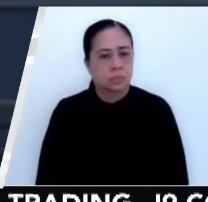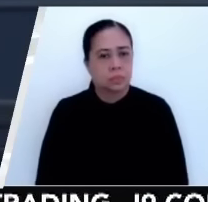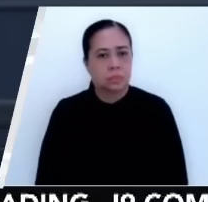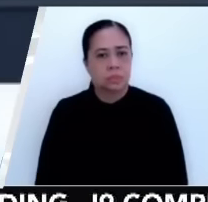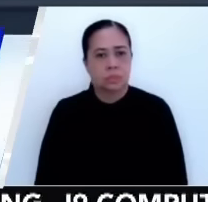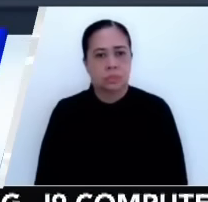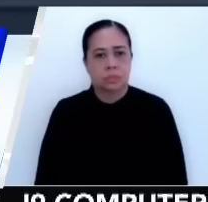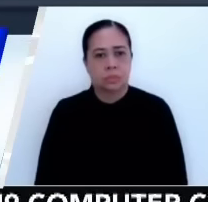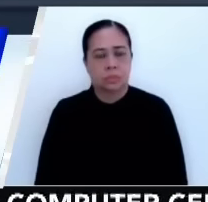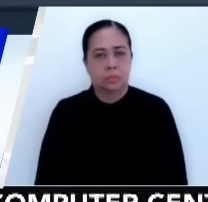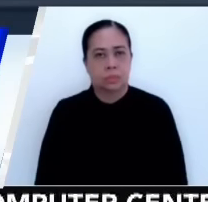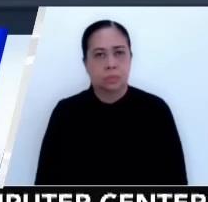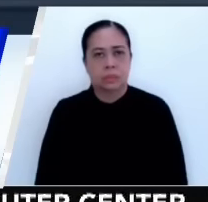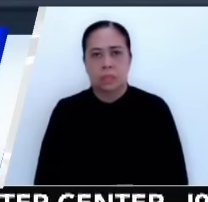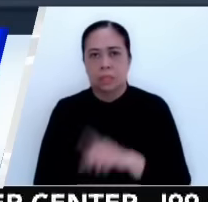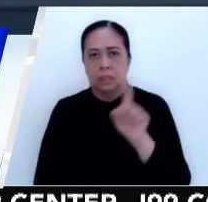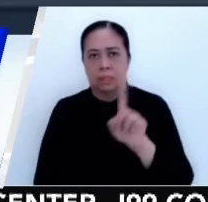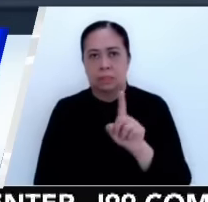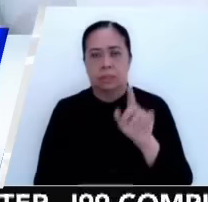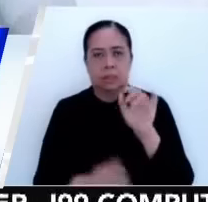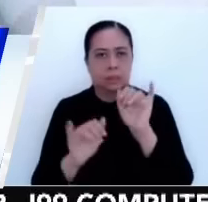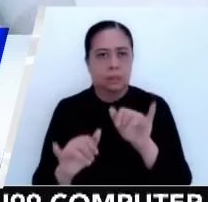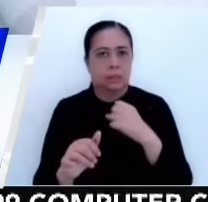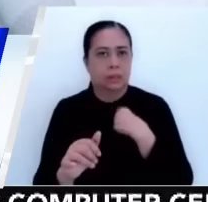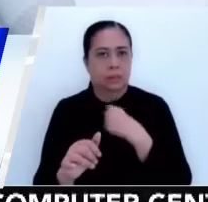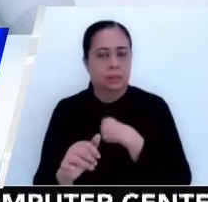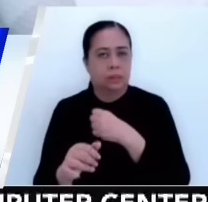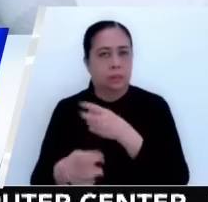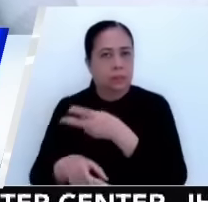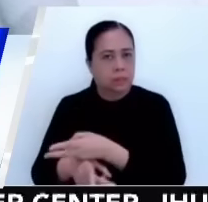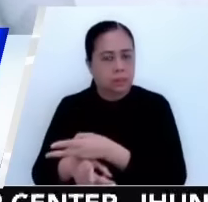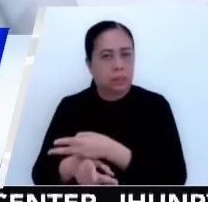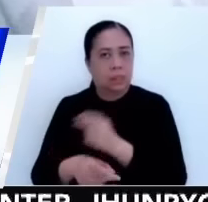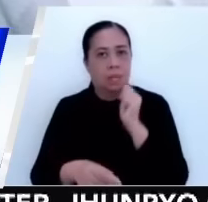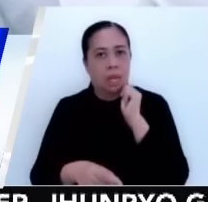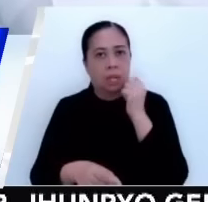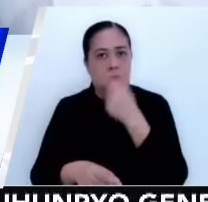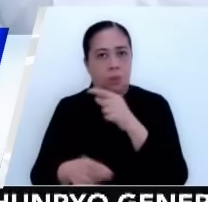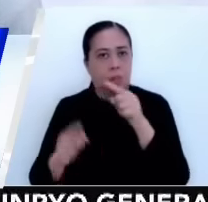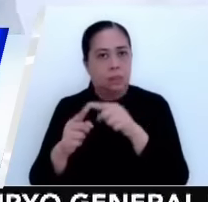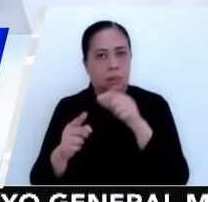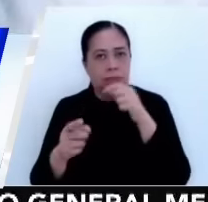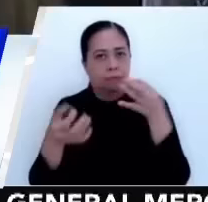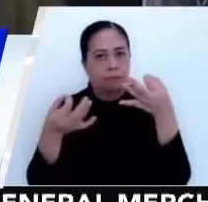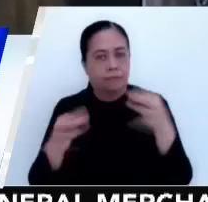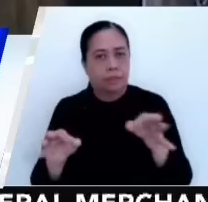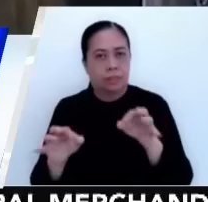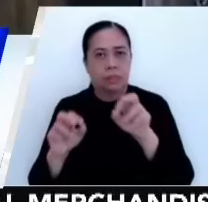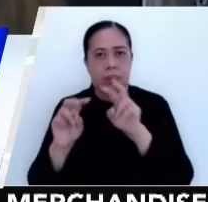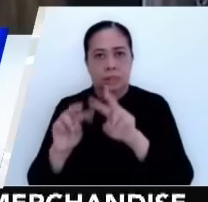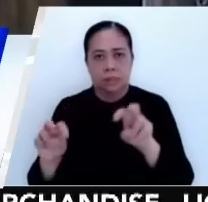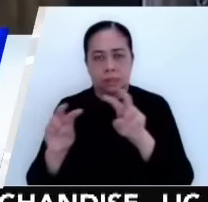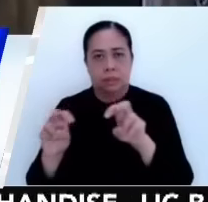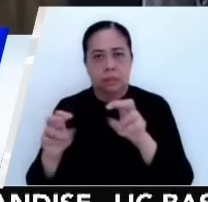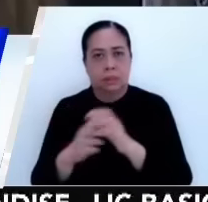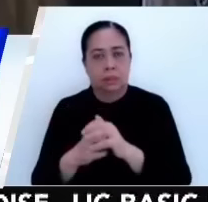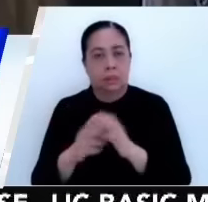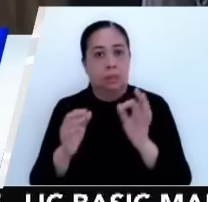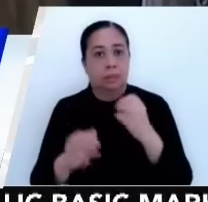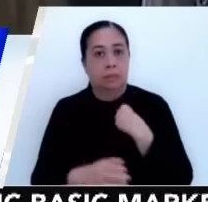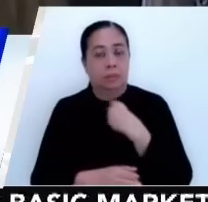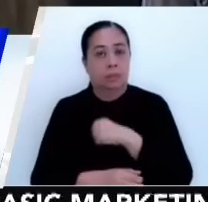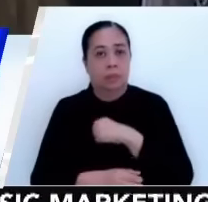Hindi umano dapat bitawan ng Senado ang kustodiya kay Alice Guo hanggang hindi patapos ang kanilang investigasyon kung si Senador Francis